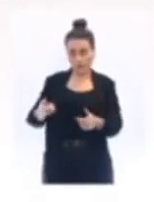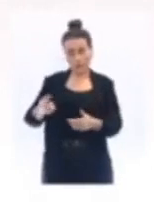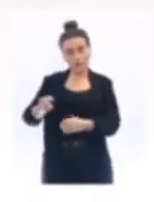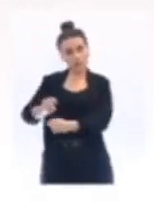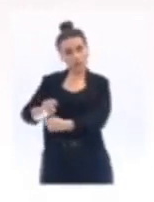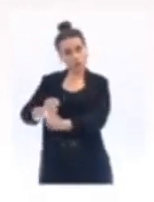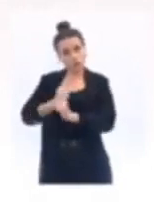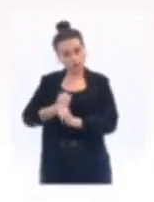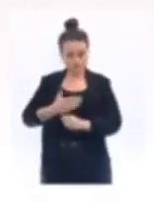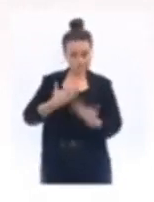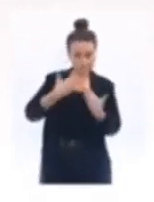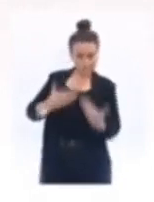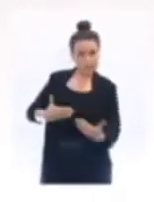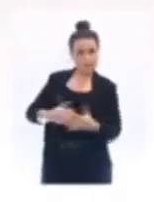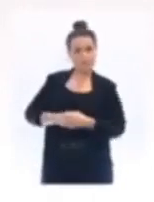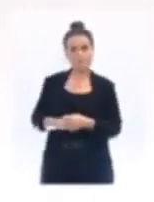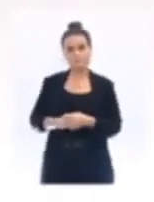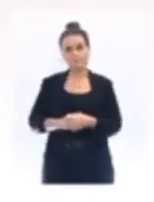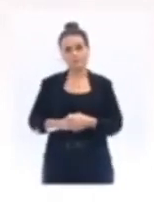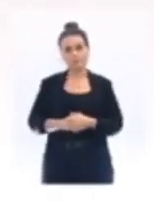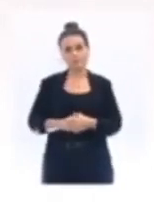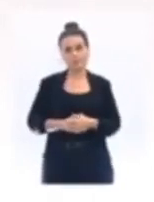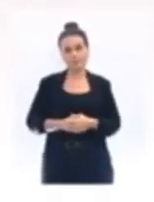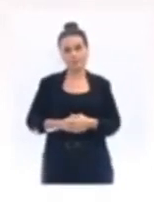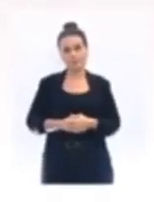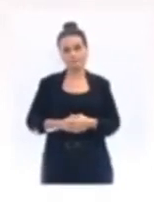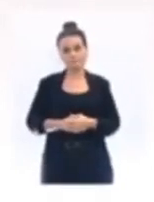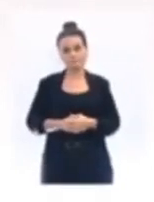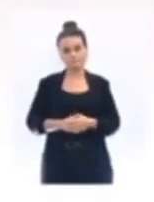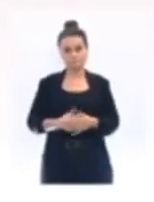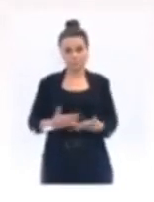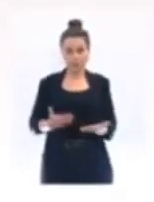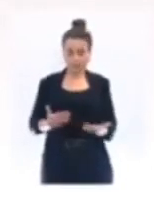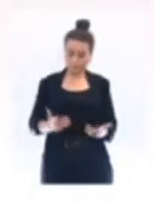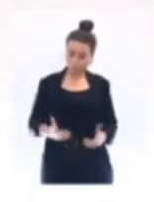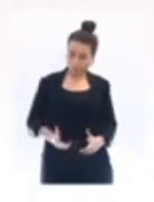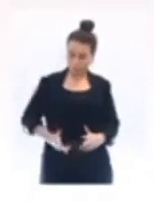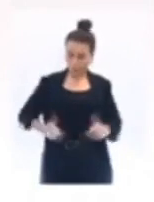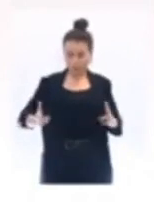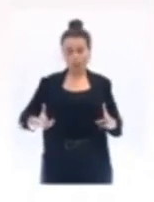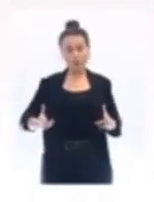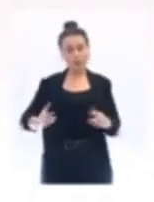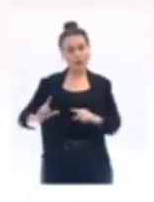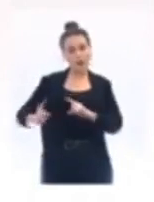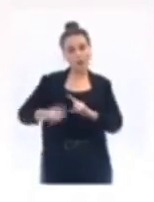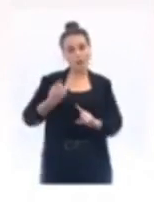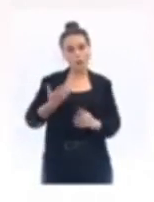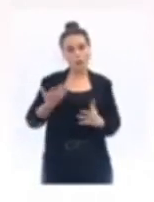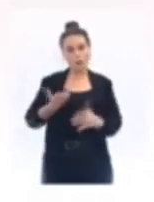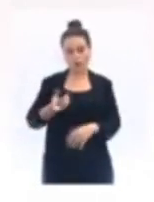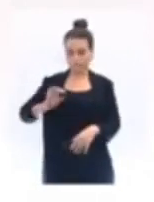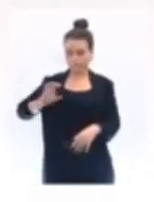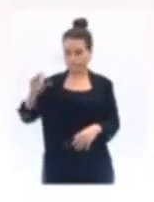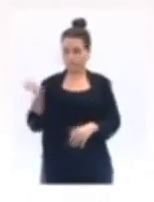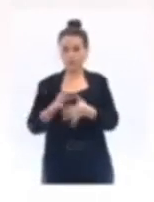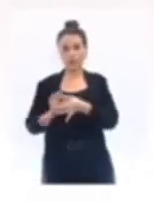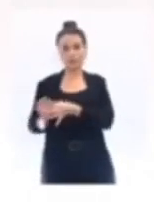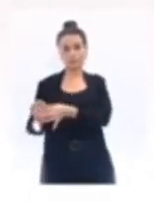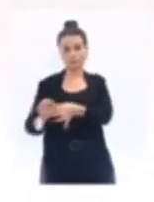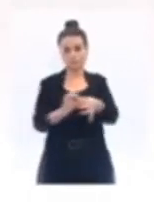les lycées avec une forme de souplesse. On le sait, dans certains lycées, les classes sont très chargées. Certains étaient favorables à